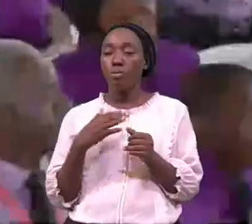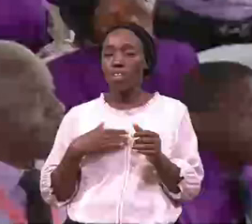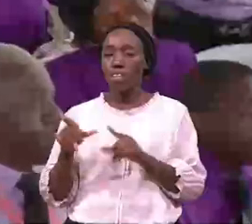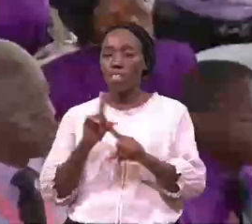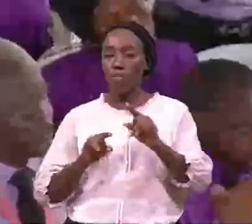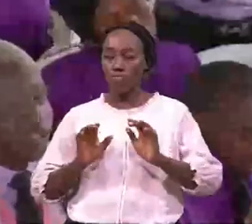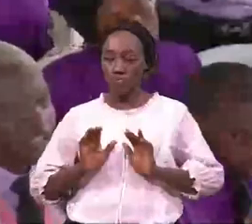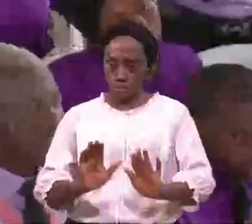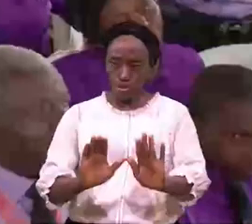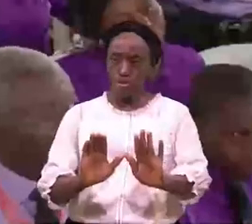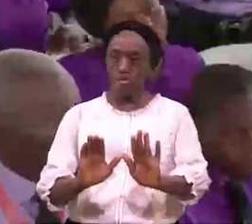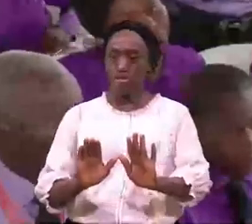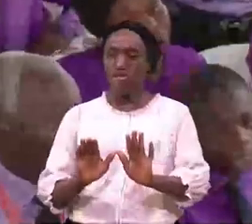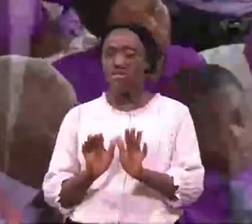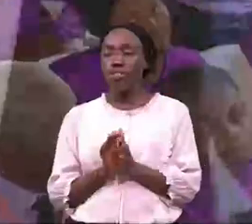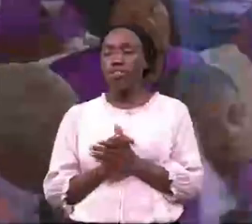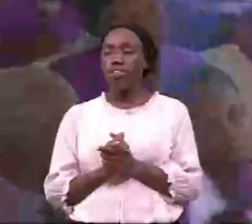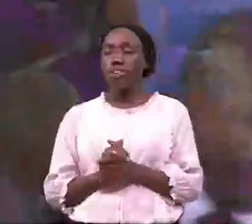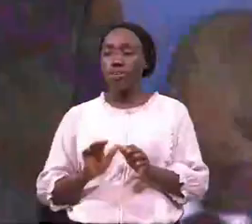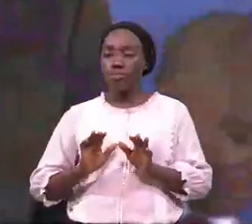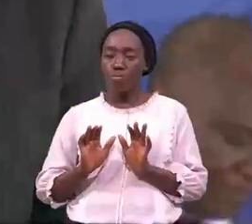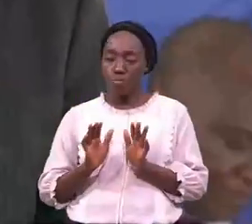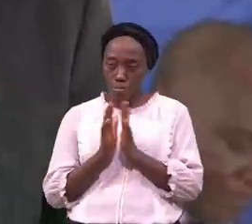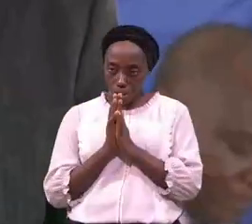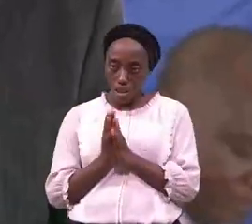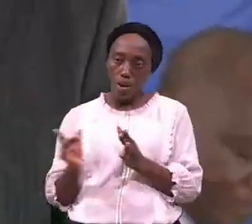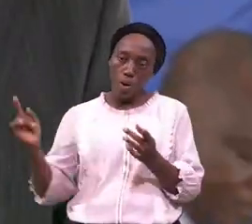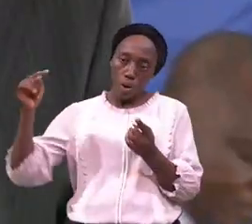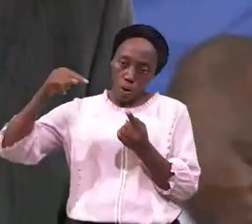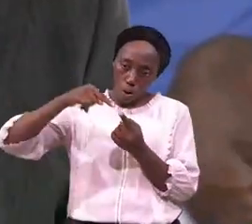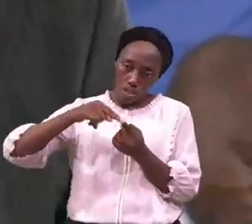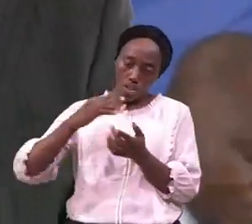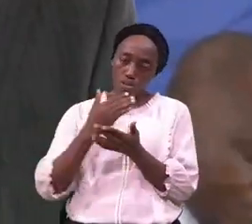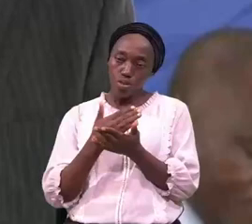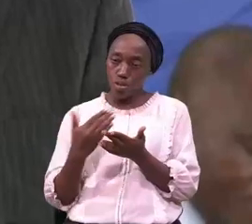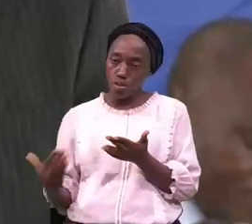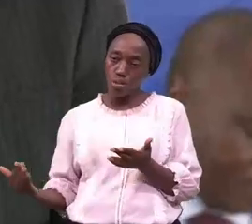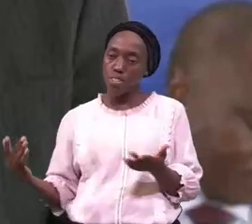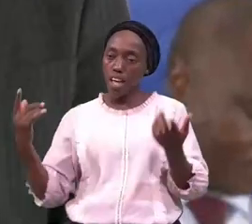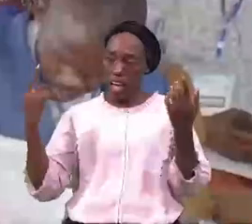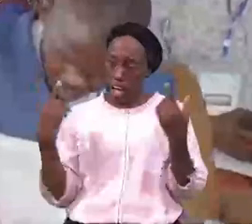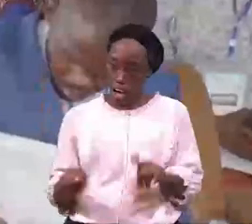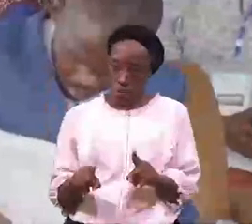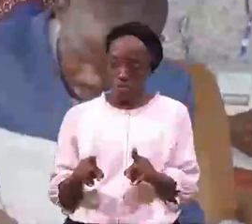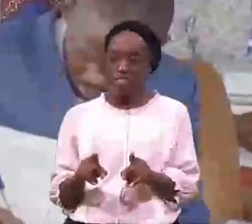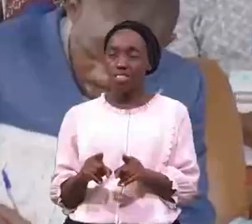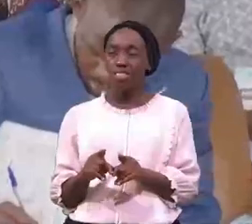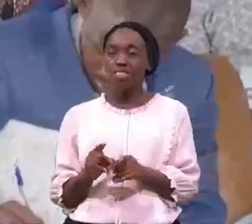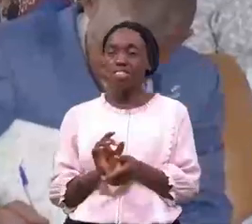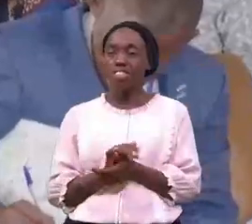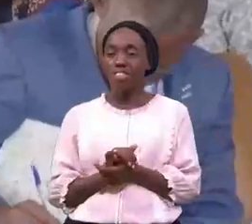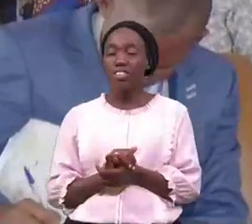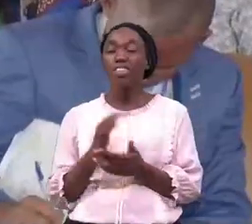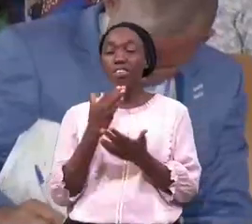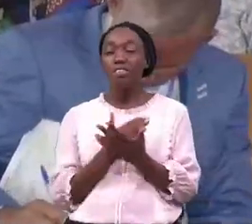pousser. Priez jusqu'à ce que quelque chose se produise. Quelque